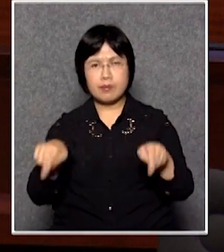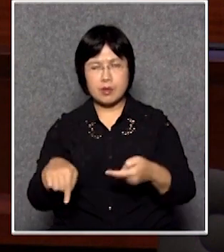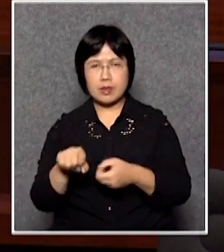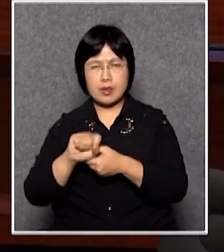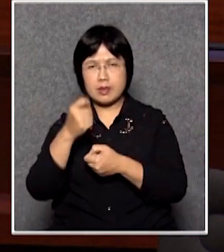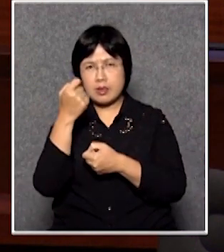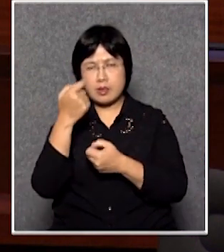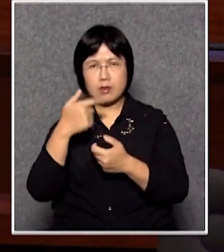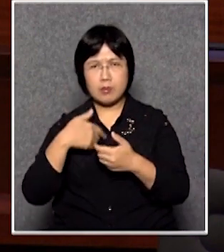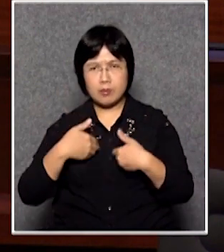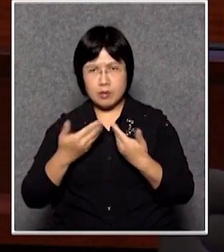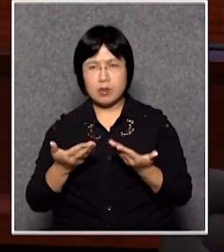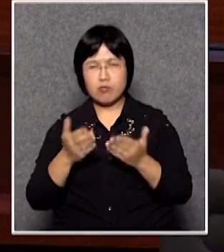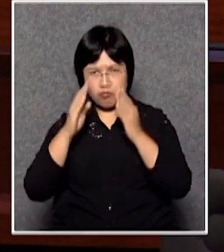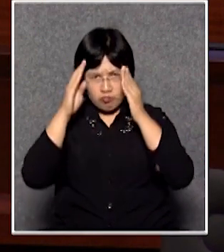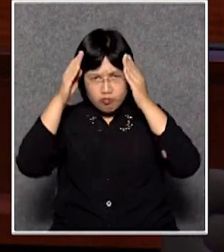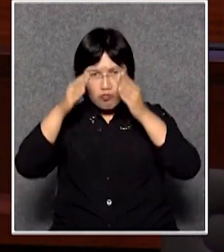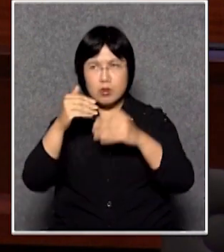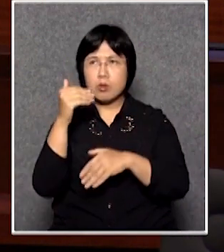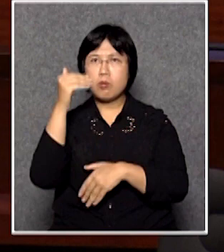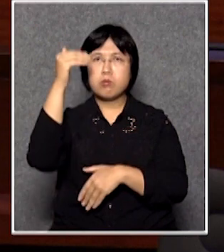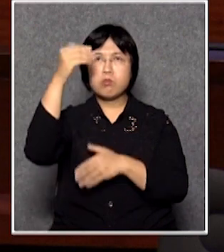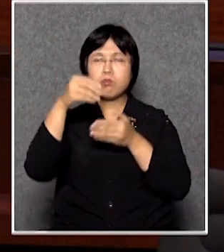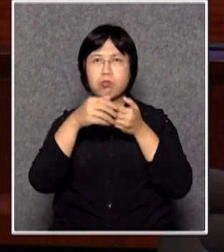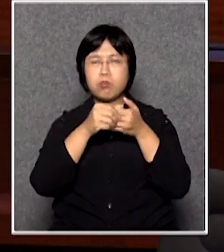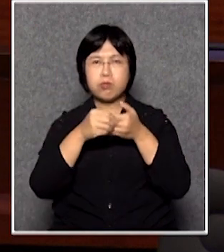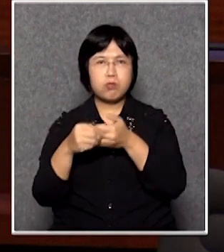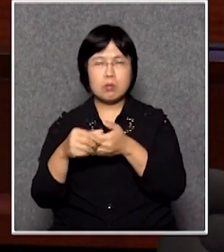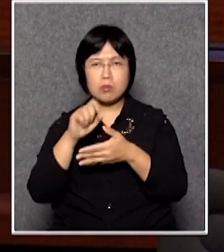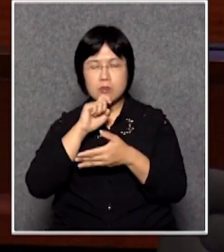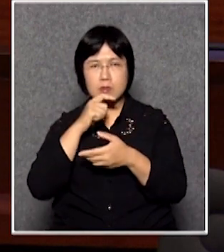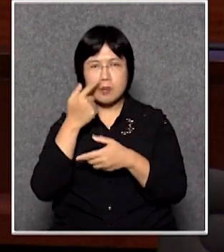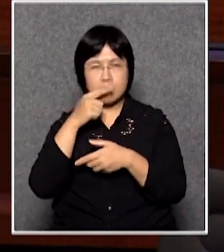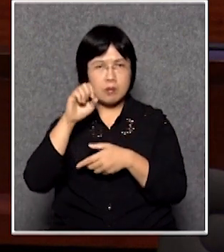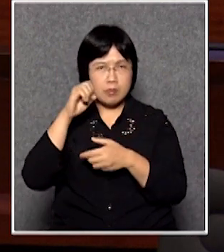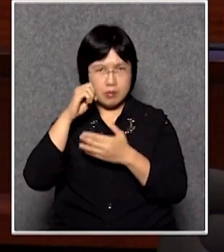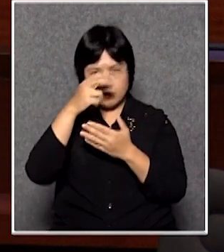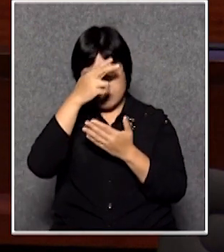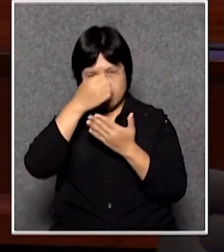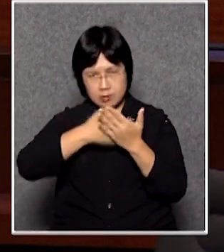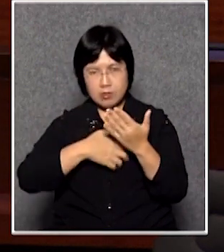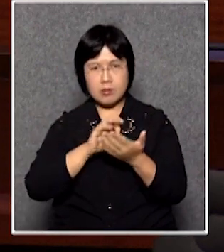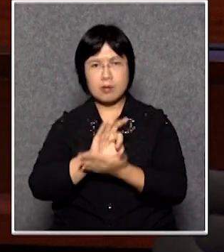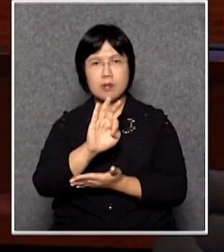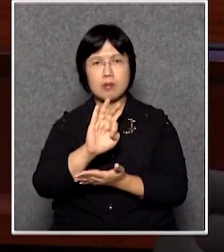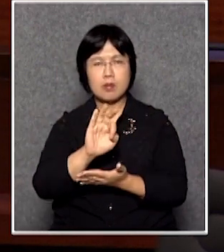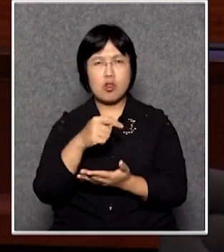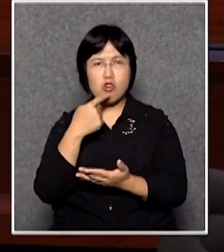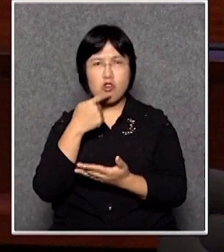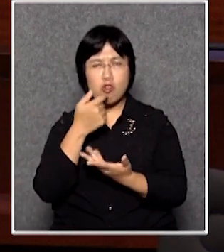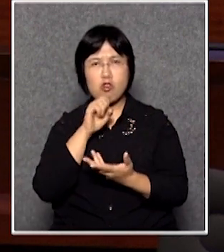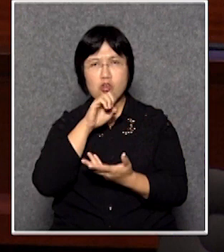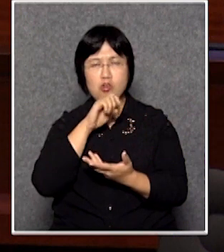嘢，表示要專注高層次領導，制定進一步措施。三年嚟都係空口講白